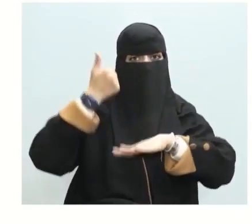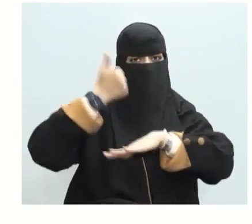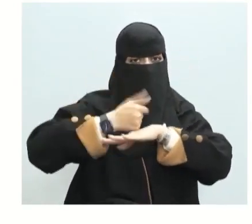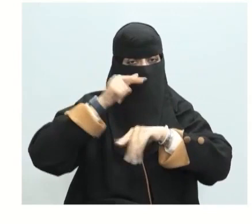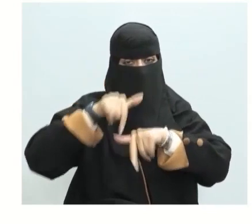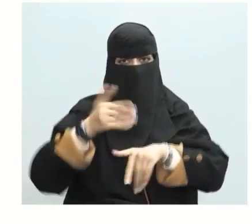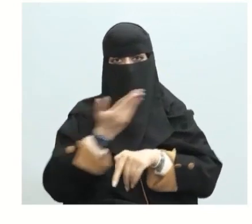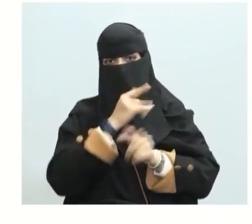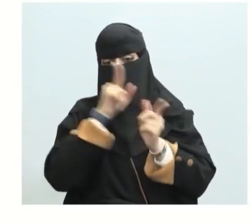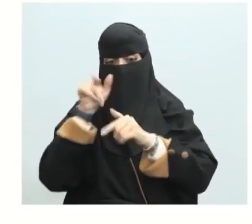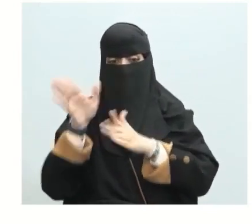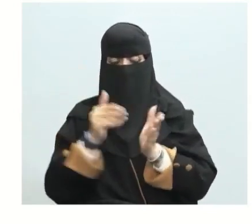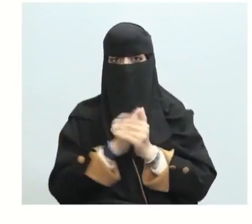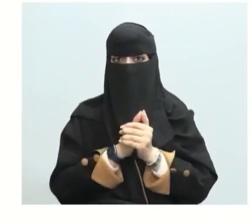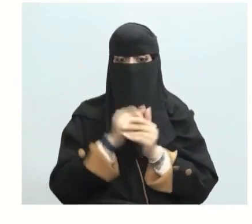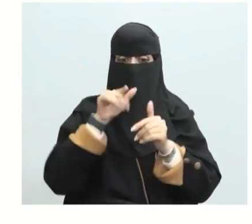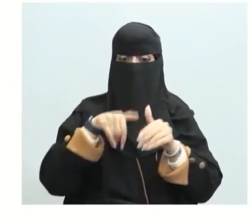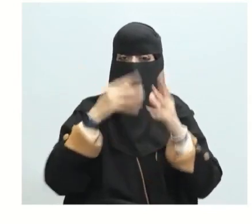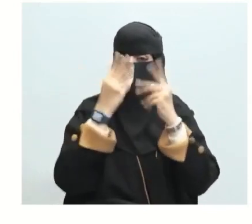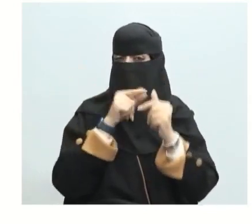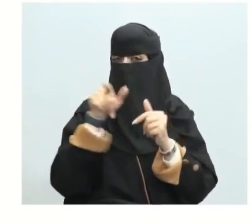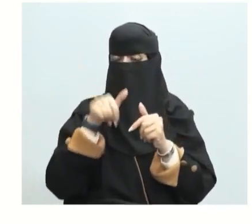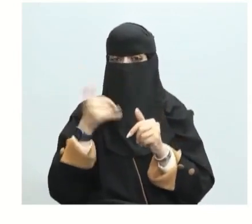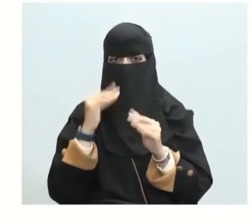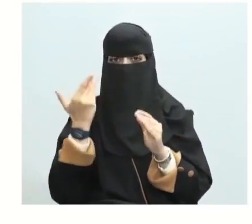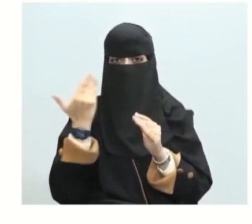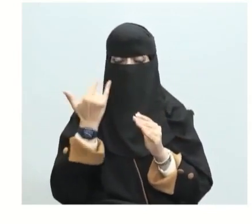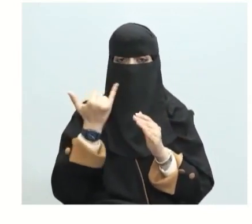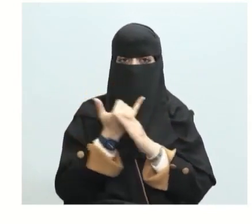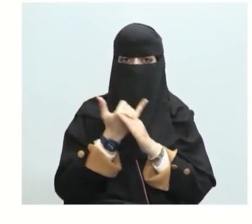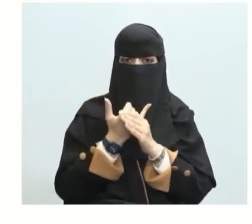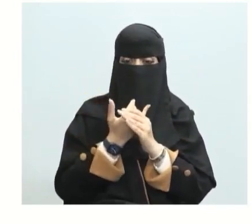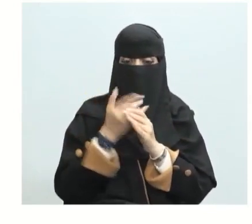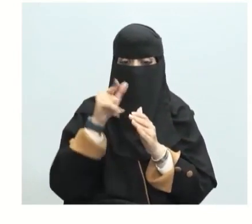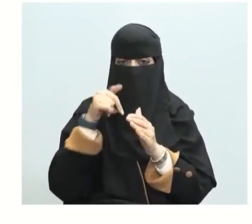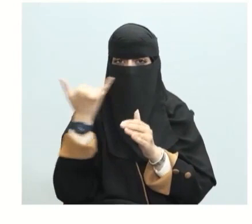وما لدي من جديد طيب المناسبه اهميته للمستمعين